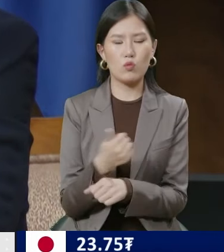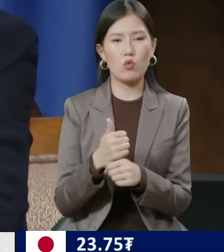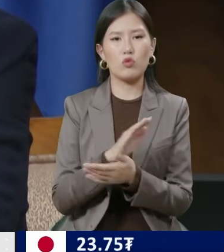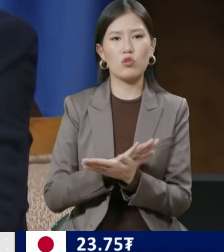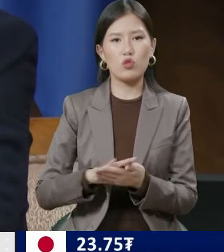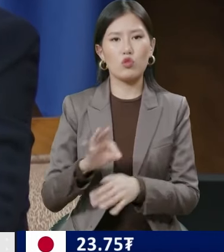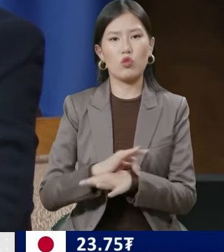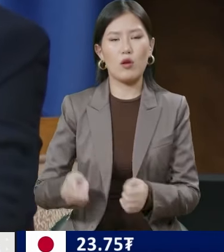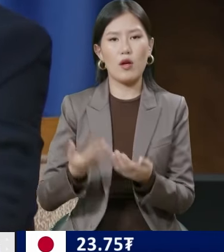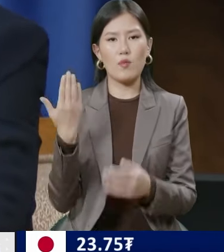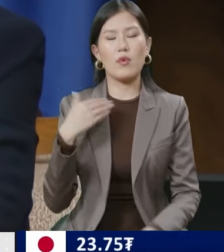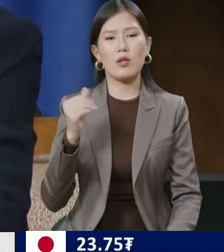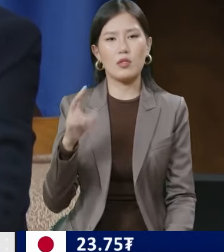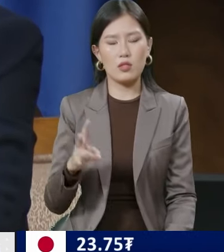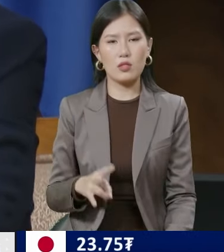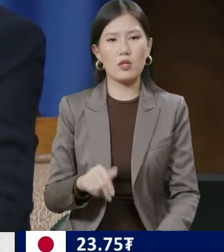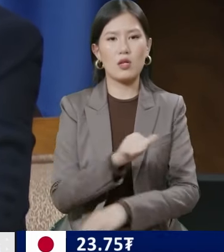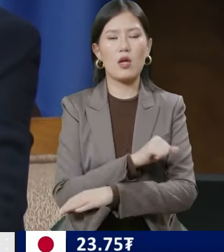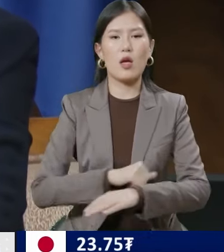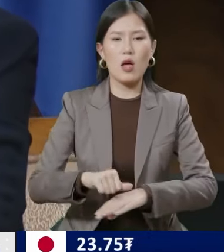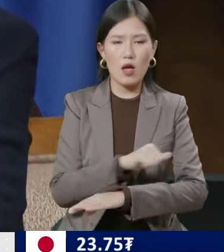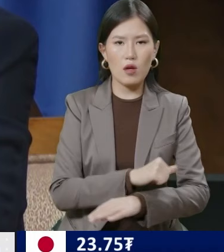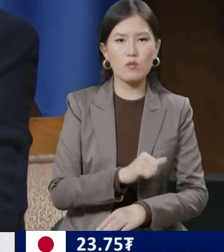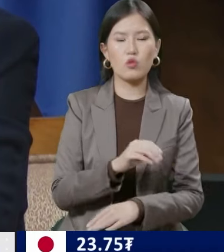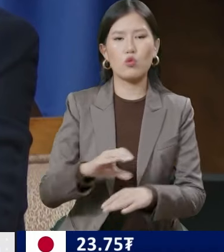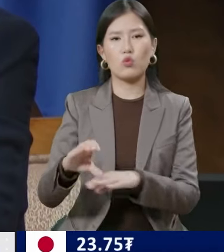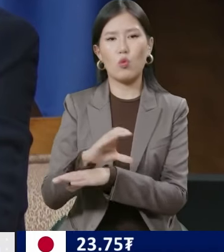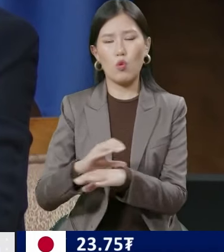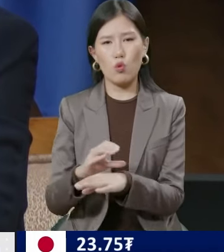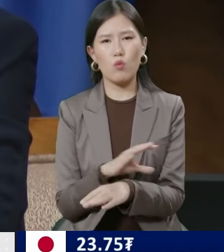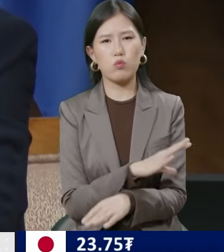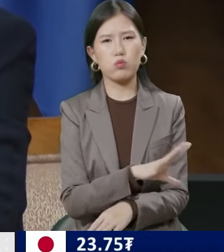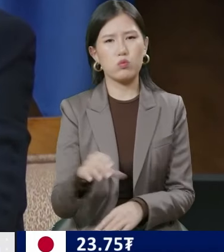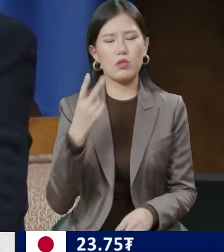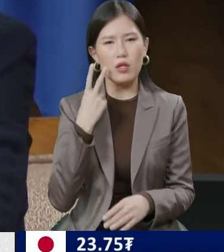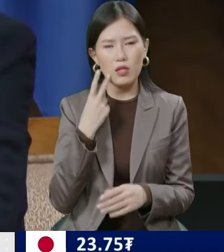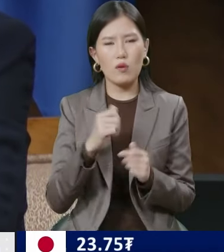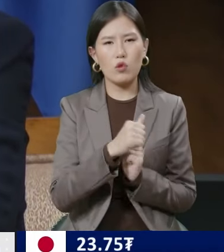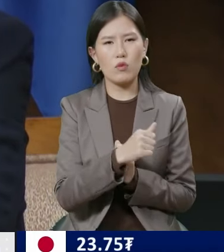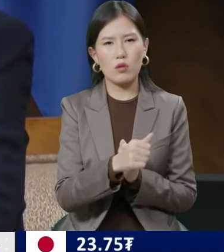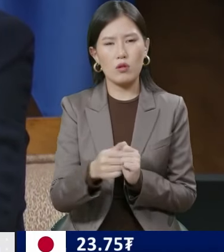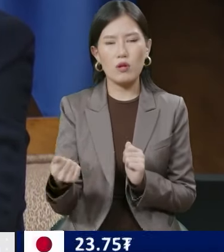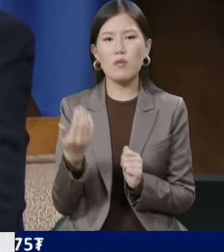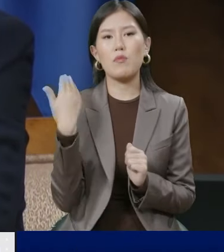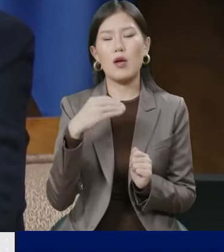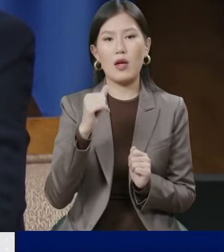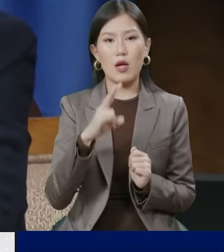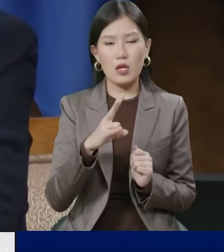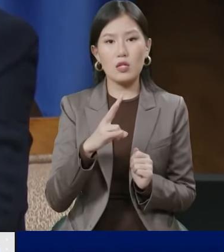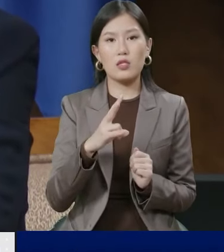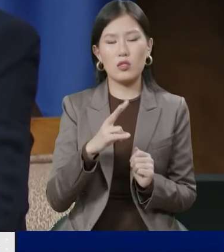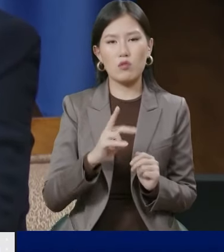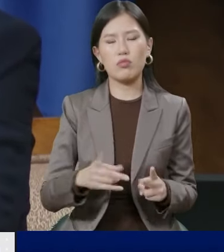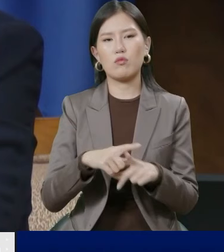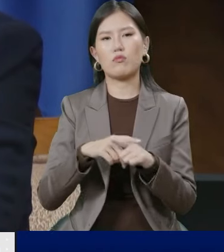бүр. За аймаг сумруусаа ингээд орхихгүй бүгдэн дээр нь өрнг оролтууд ингээд тодорхой хэмжээ тавигдаад ингээд явдаг байсан. За тэгвэл эрэгчл